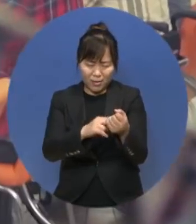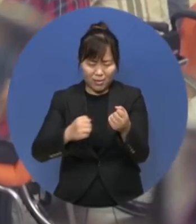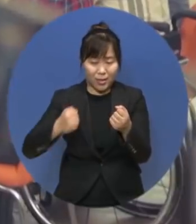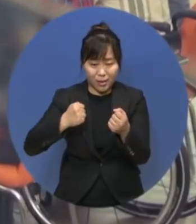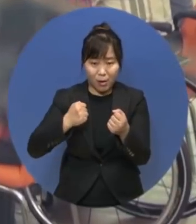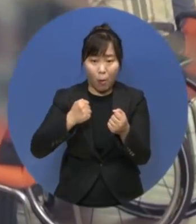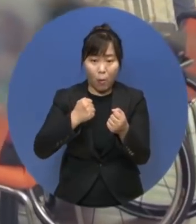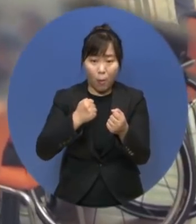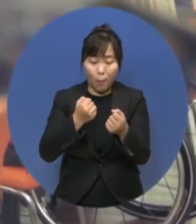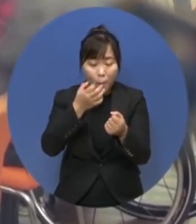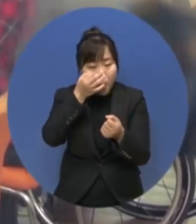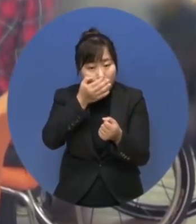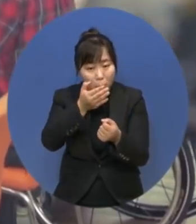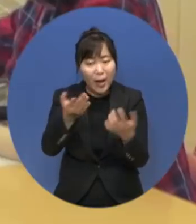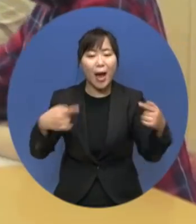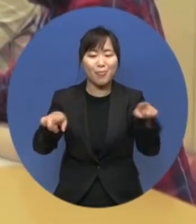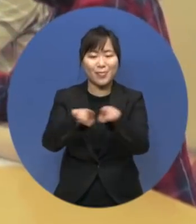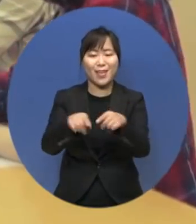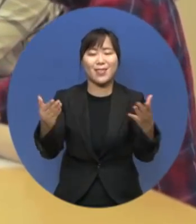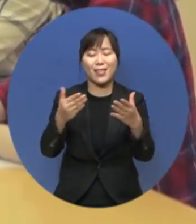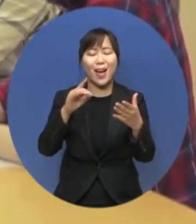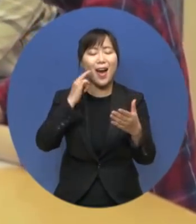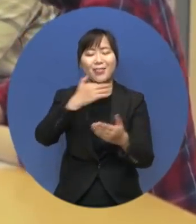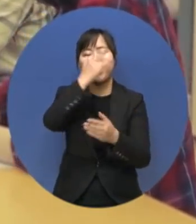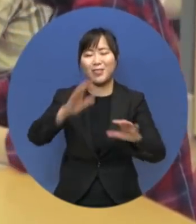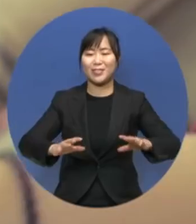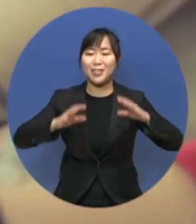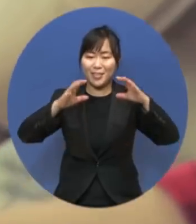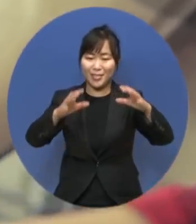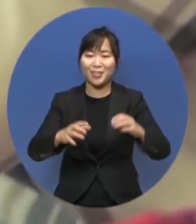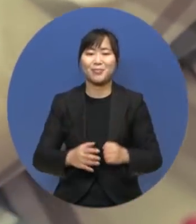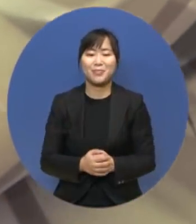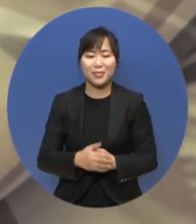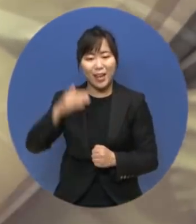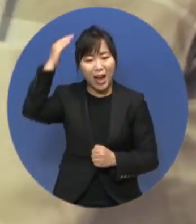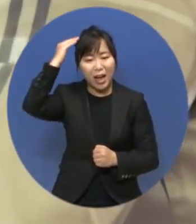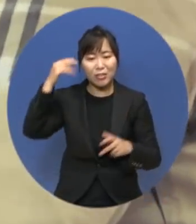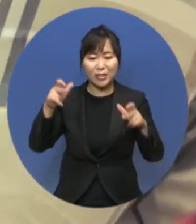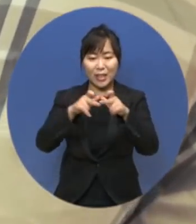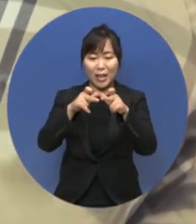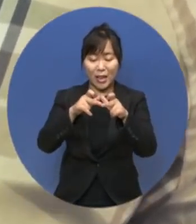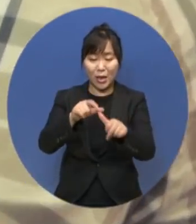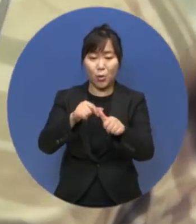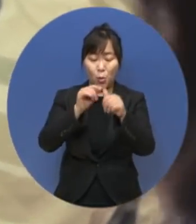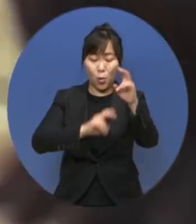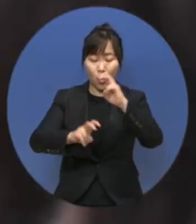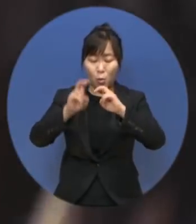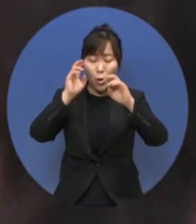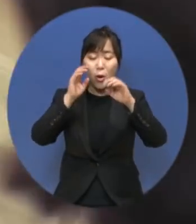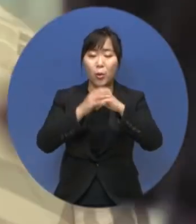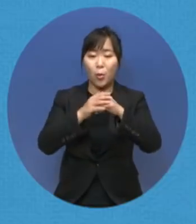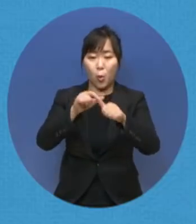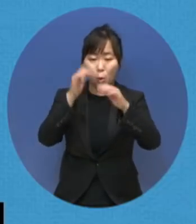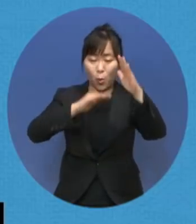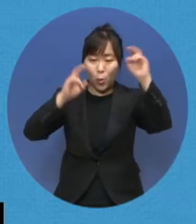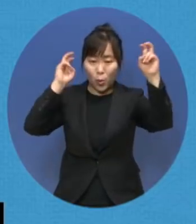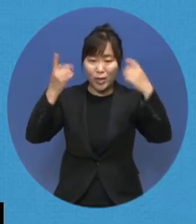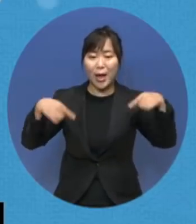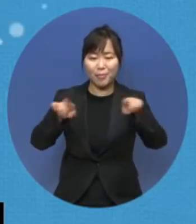일깨워 모두가 함께 일하는 아름다운 세상. 한국장애인 고용공단이